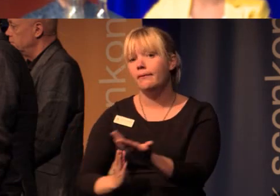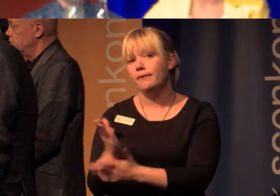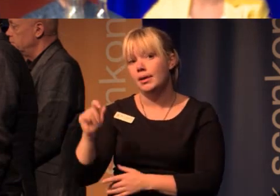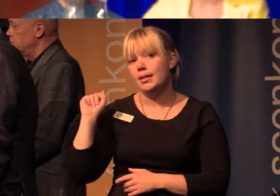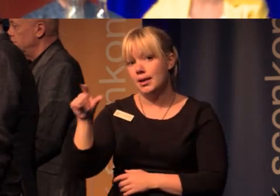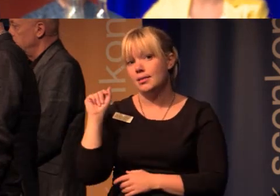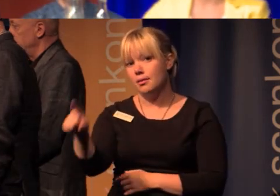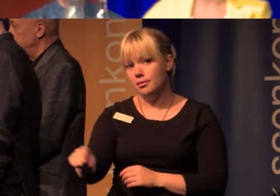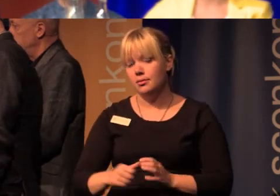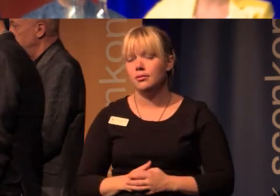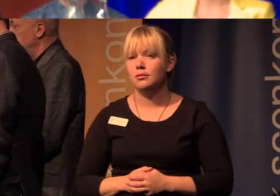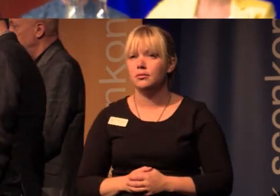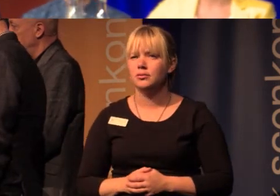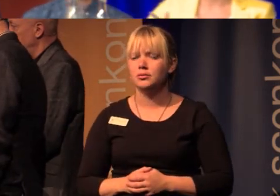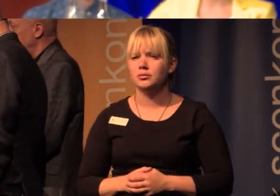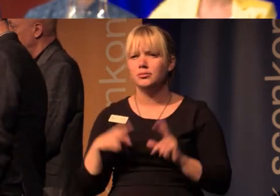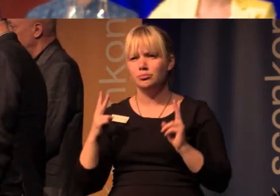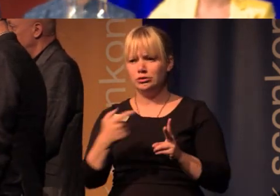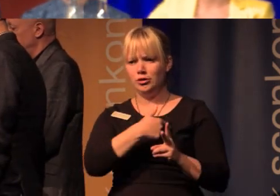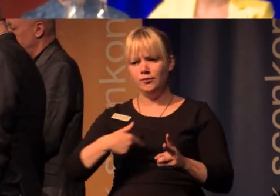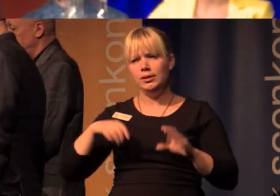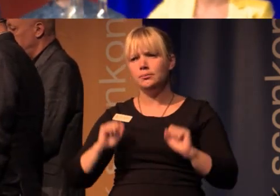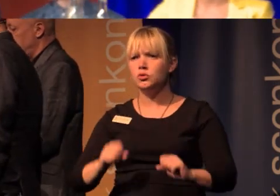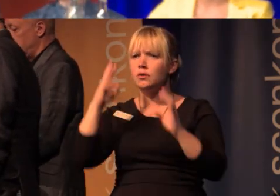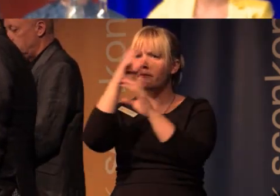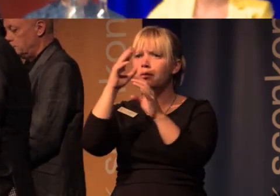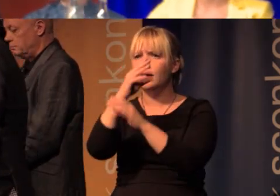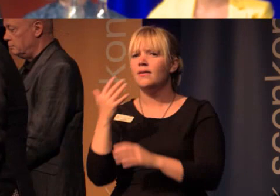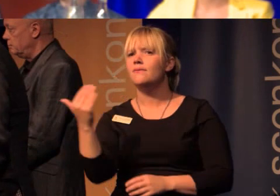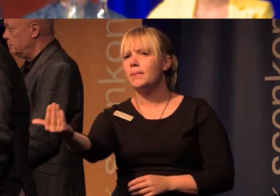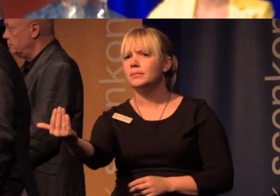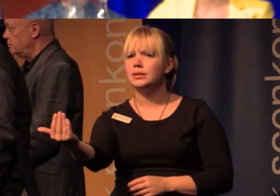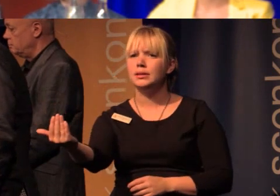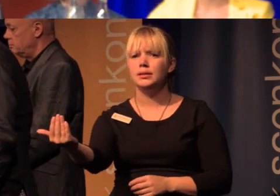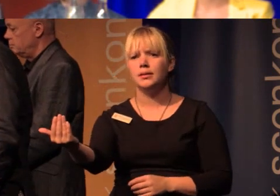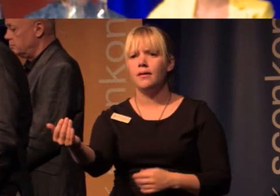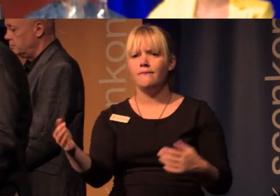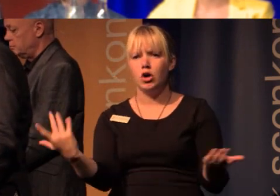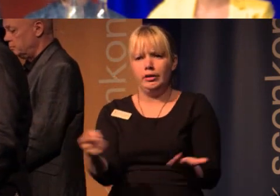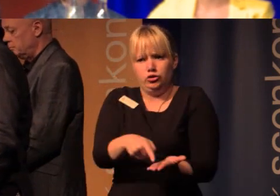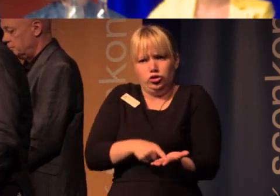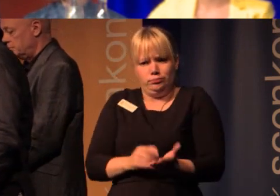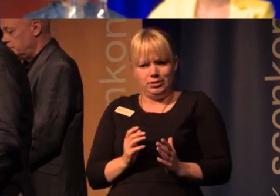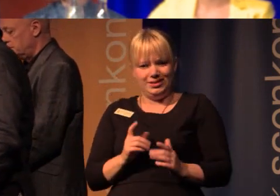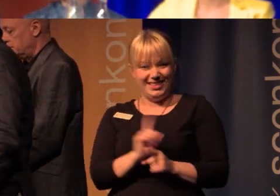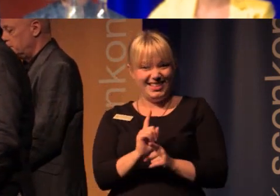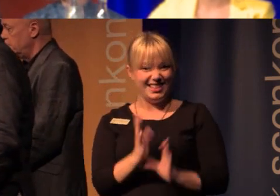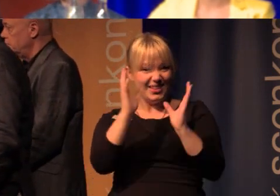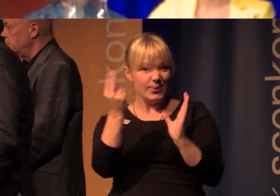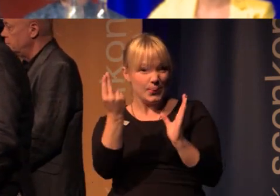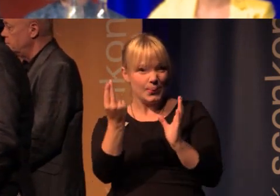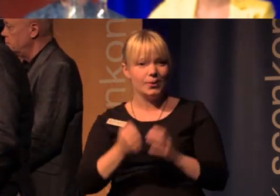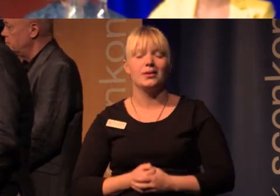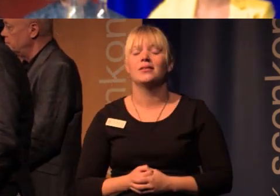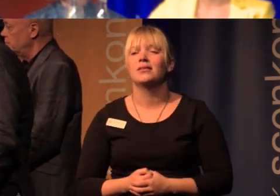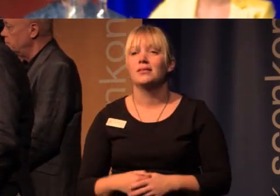också kring vad är det som i framtiden kommer vara, så att säga, talande för den tid vi lever i. Och där tycker jag det är jättetråkigt, till exempel